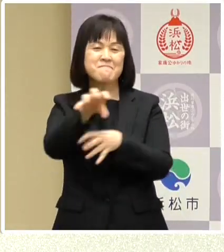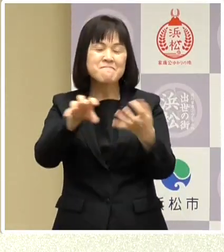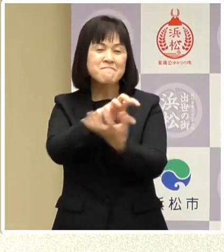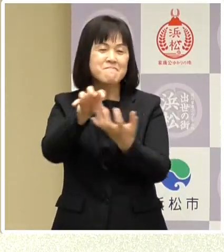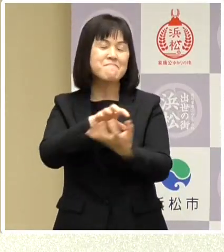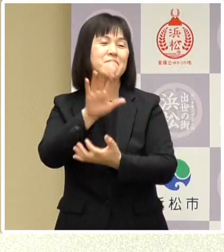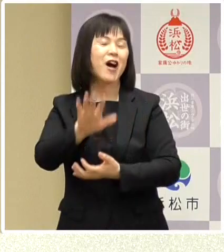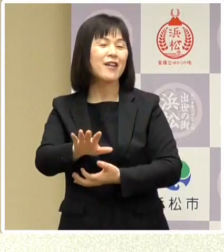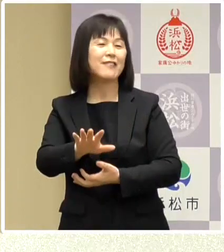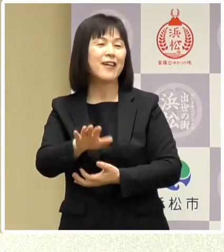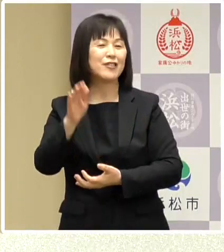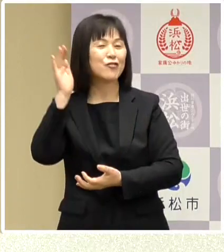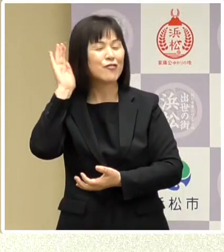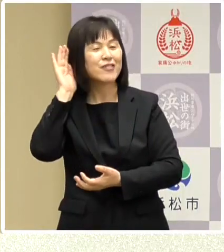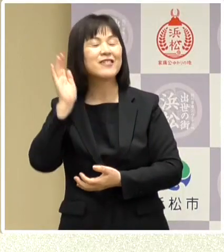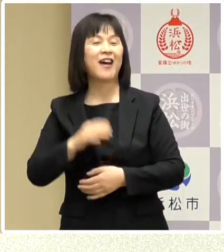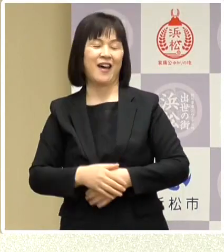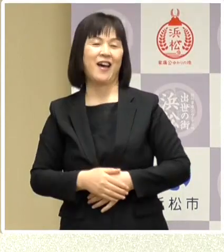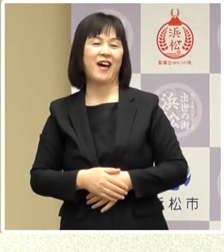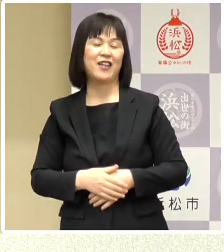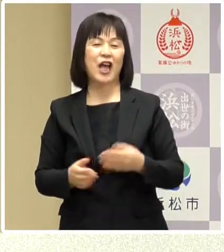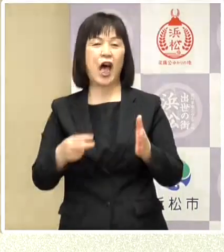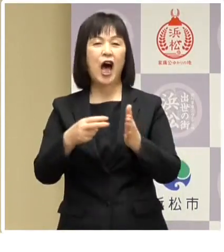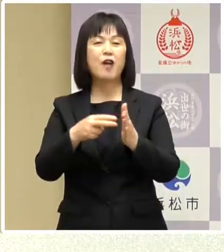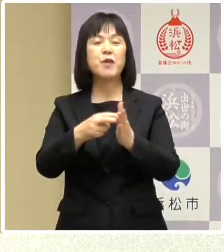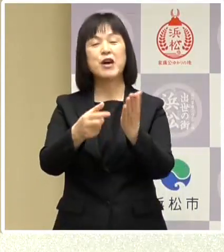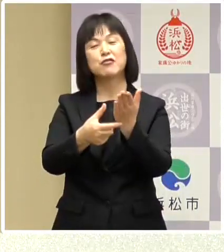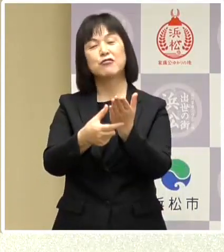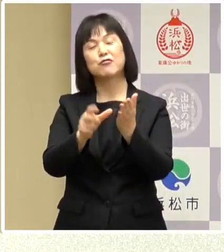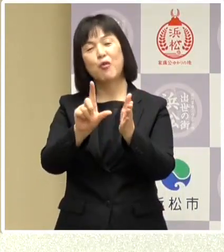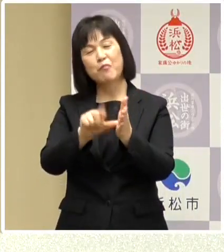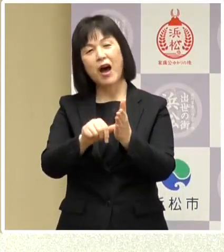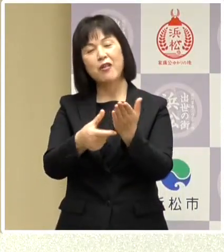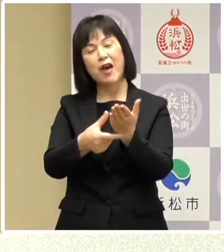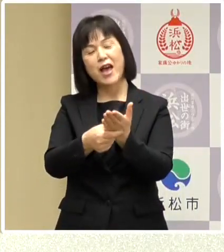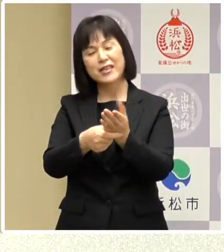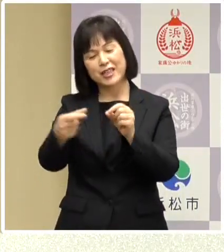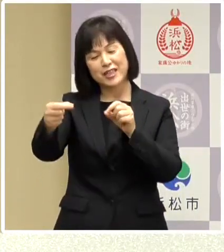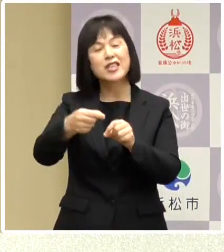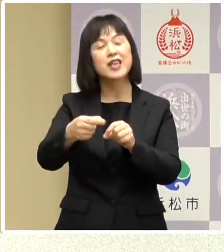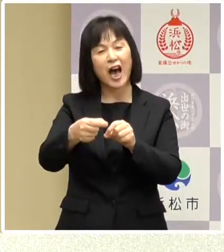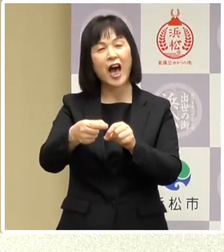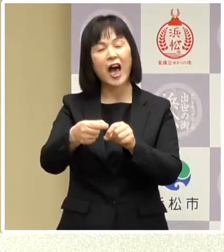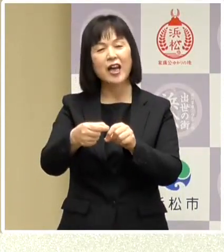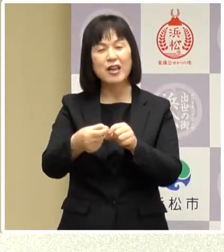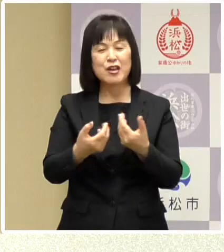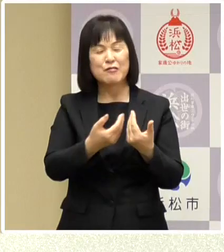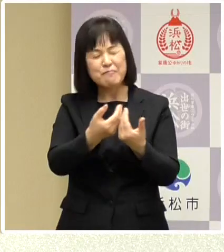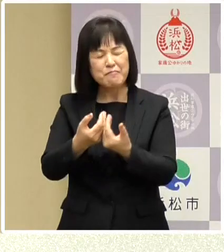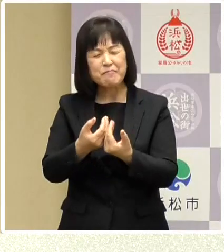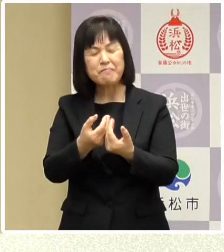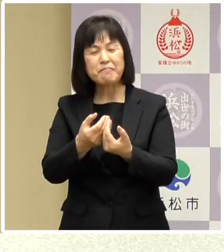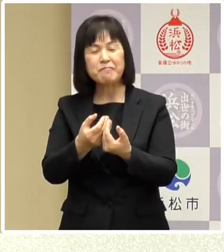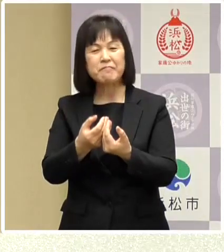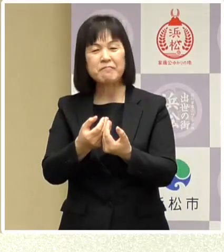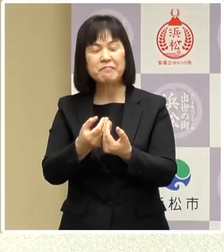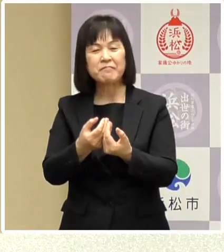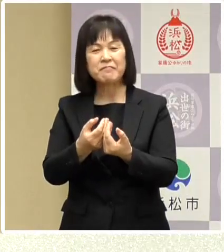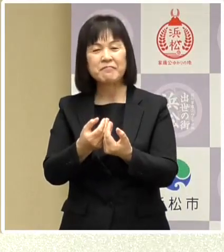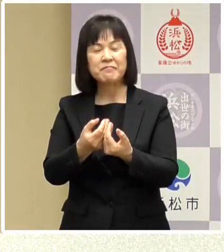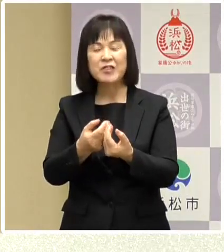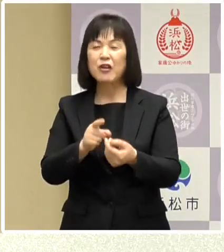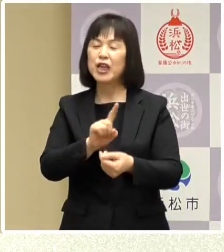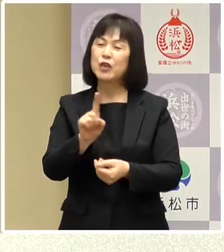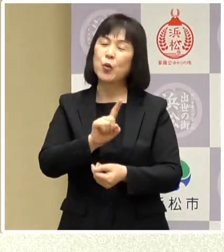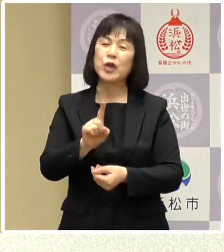ているようなので、もちろん駅前で結構狭いエリアなので、まあ、雑踏警備も含めて結構大変なのかなと思ったので、